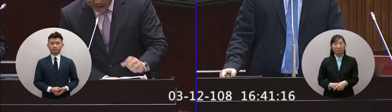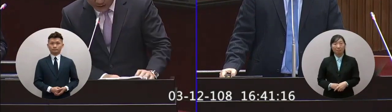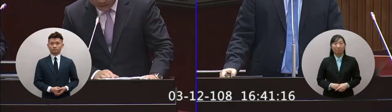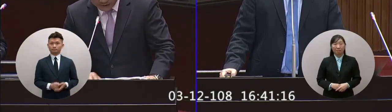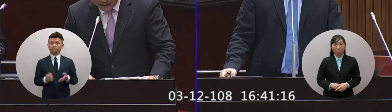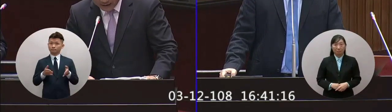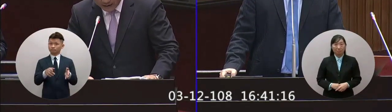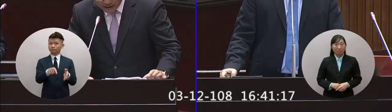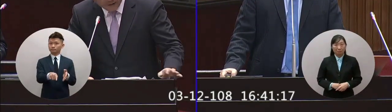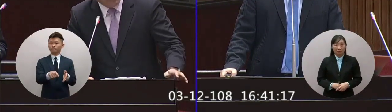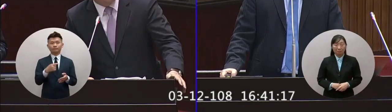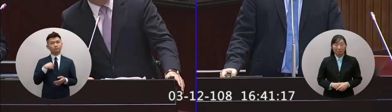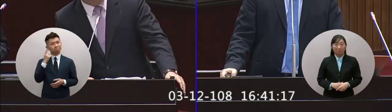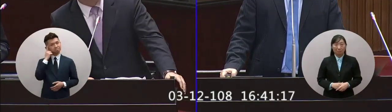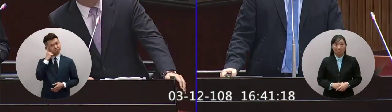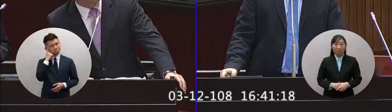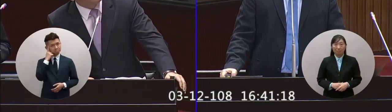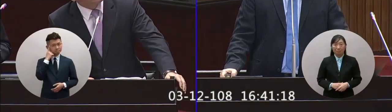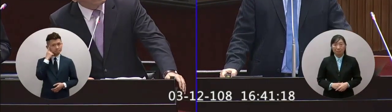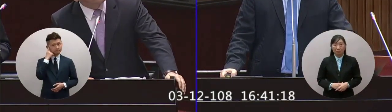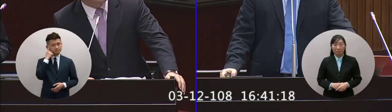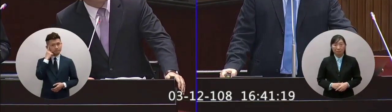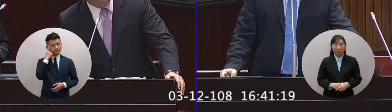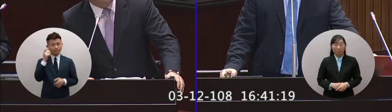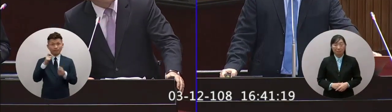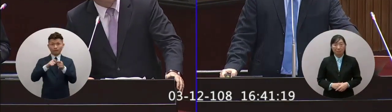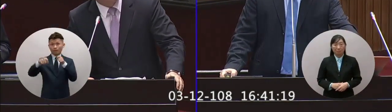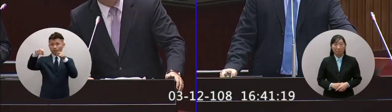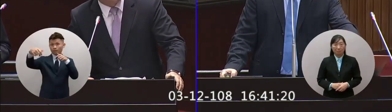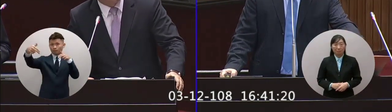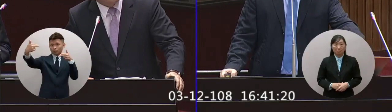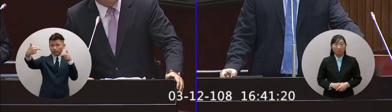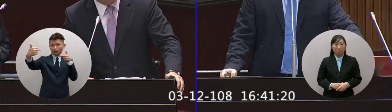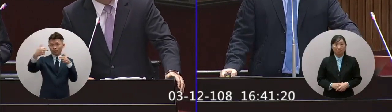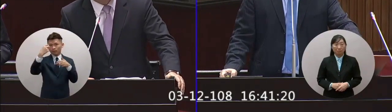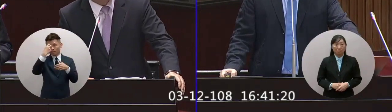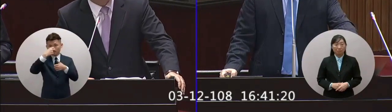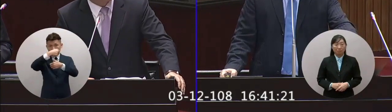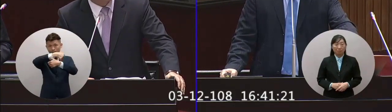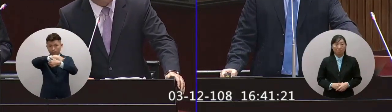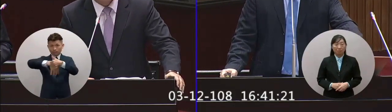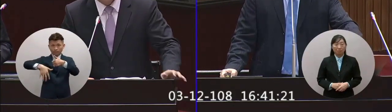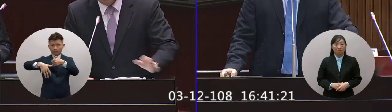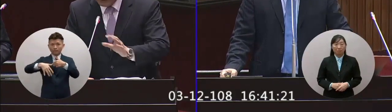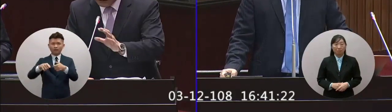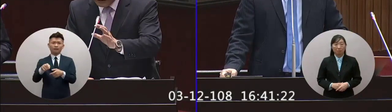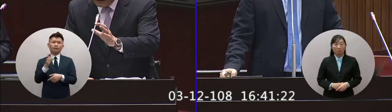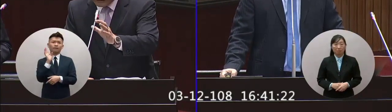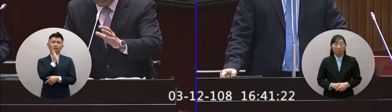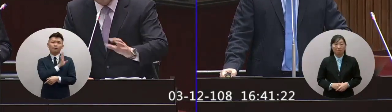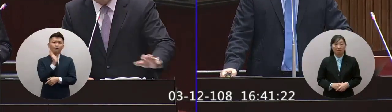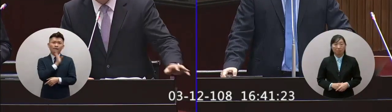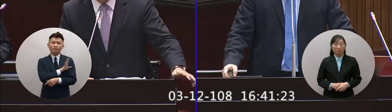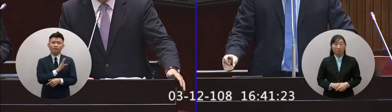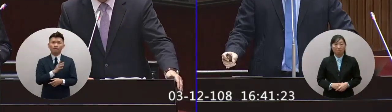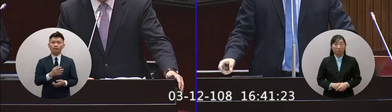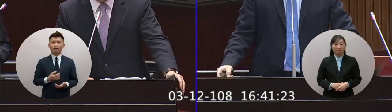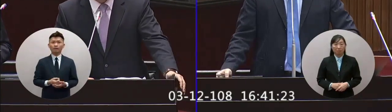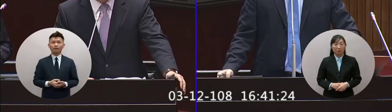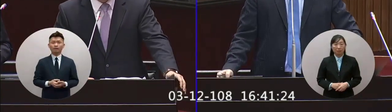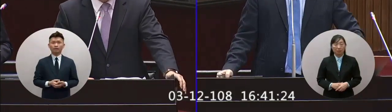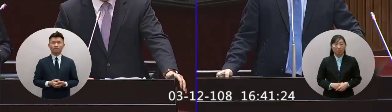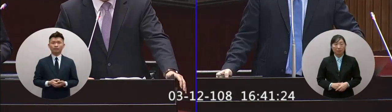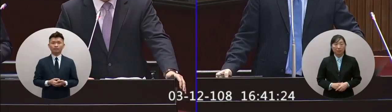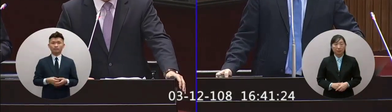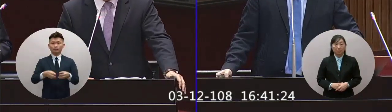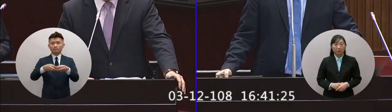这个部分哈，我想为什么远端监视的系统哈形同虚设，好，这导致这一次